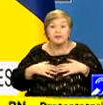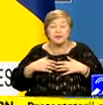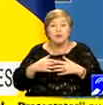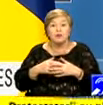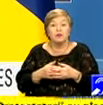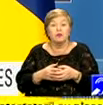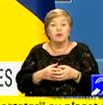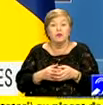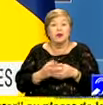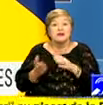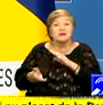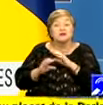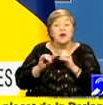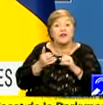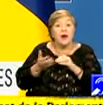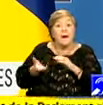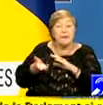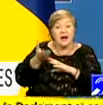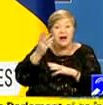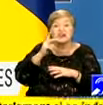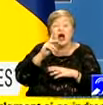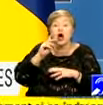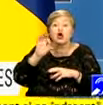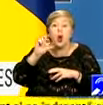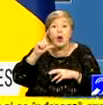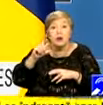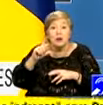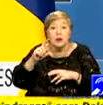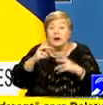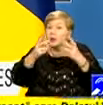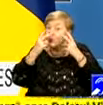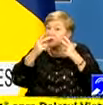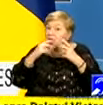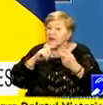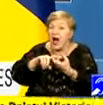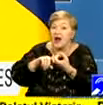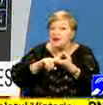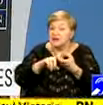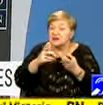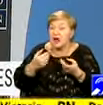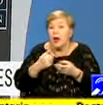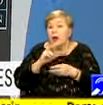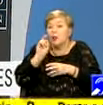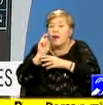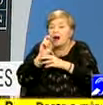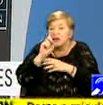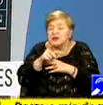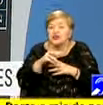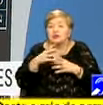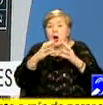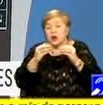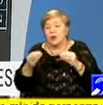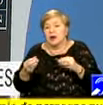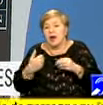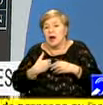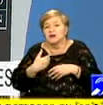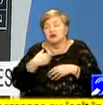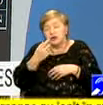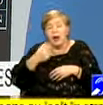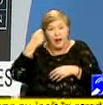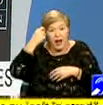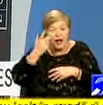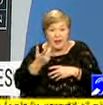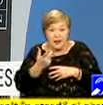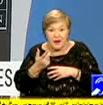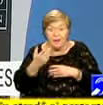să mărim rolul nostru în alianță prin contribuțiile noastre concrete. Și acum, pentru că